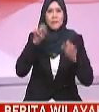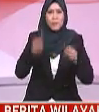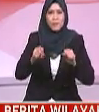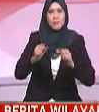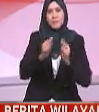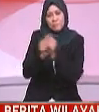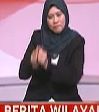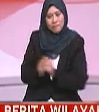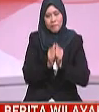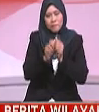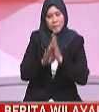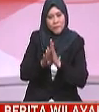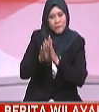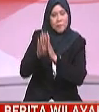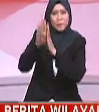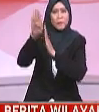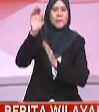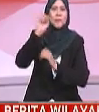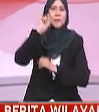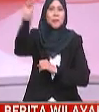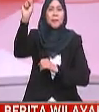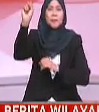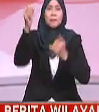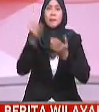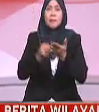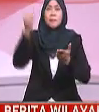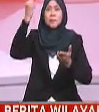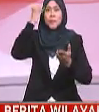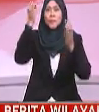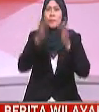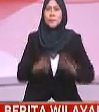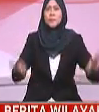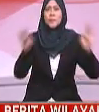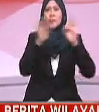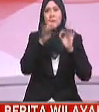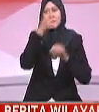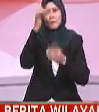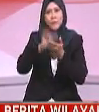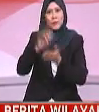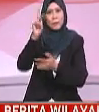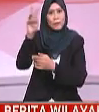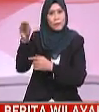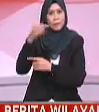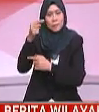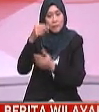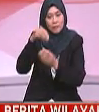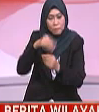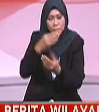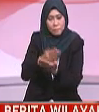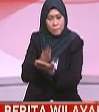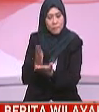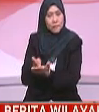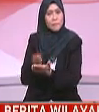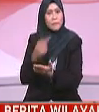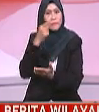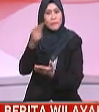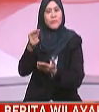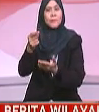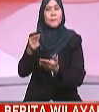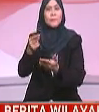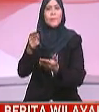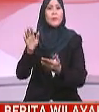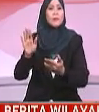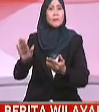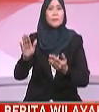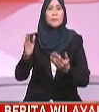memajukan negeri Sabah. Nah, ilmu sangat penting. Sebab itu yang amat berhormat Ketua Menteri dalam budgetnya dan tadi pun disebutkan oleh